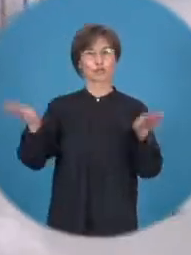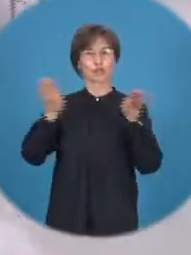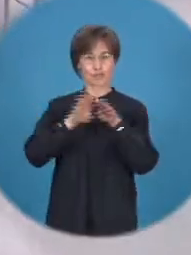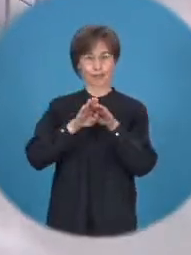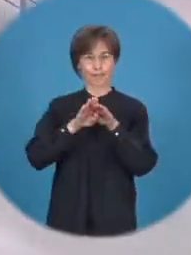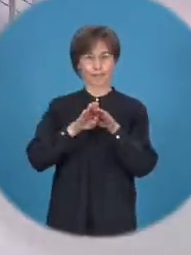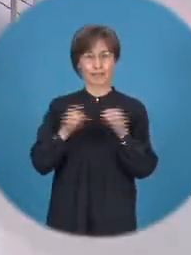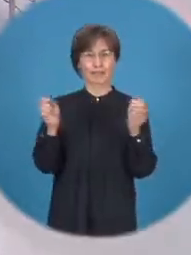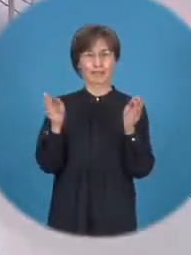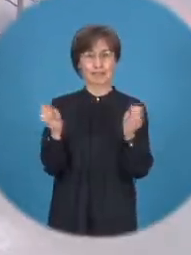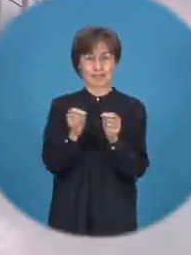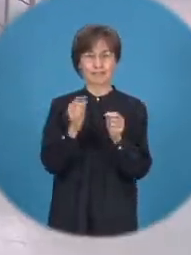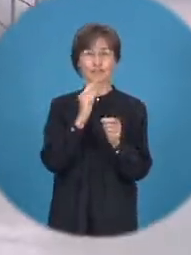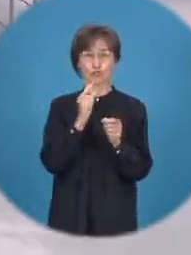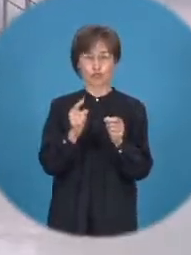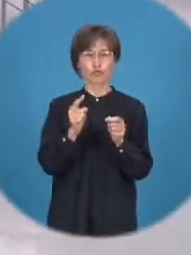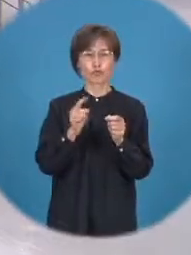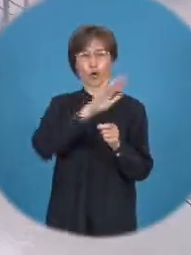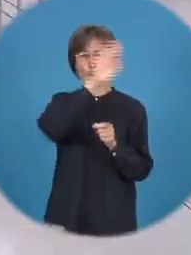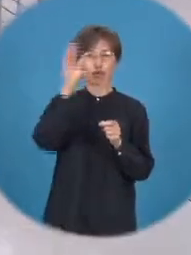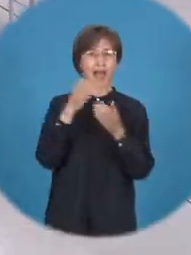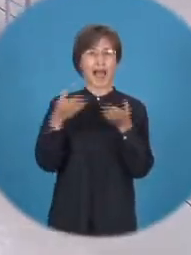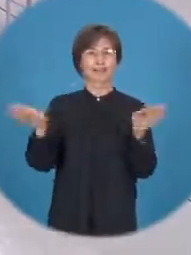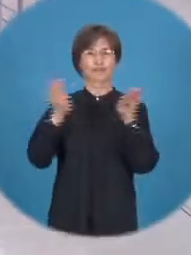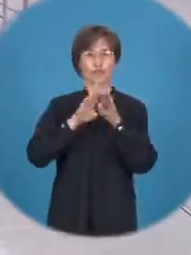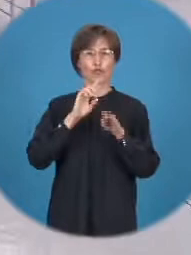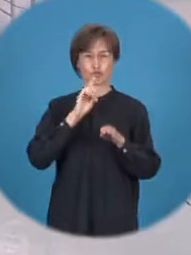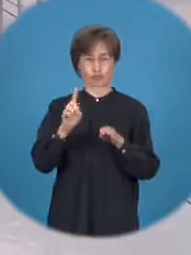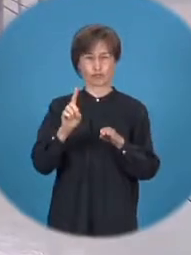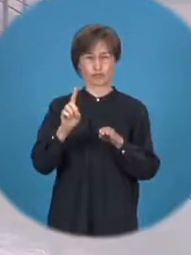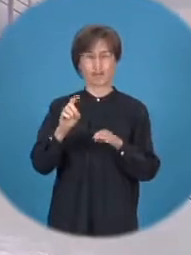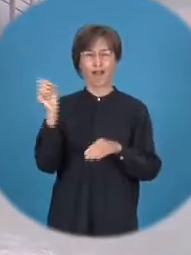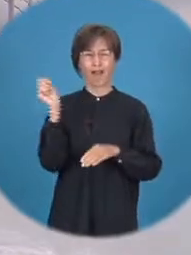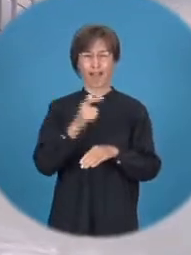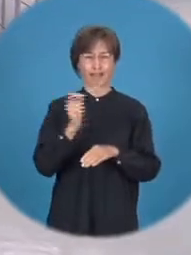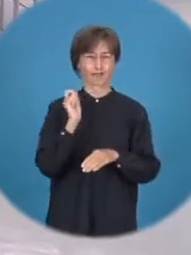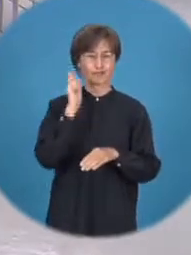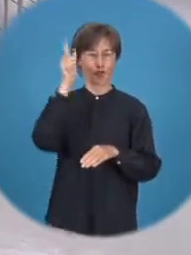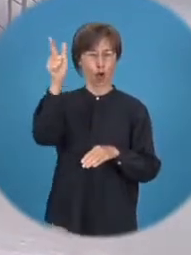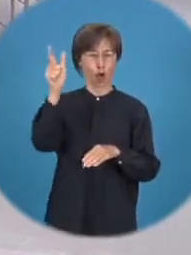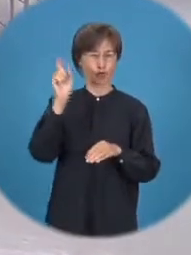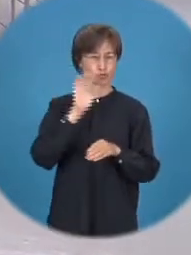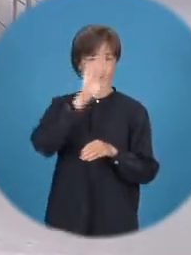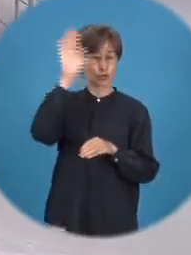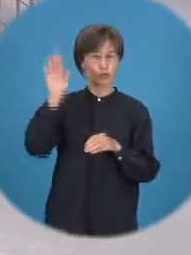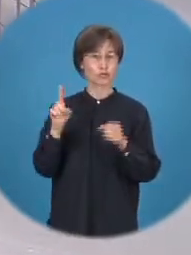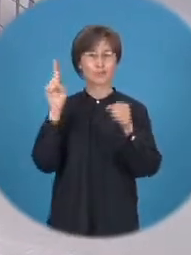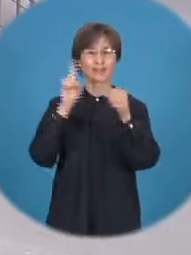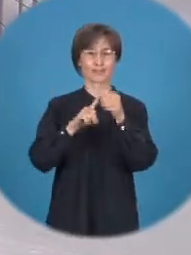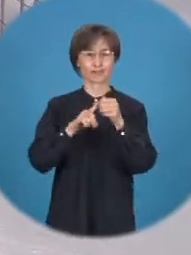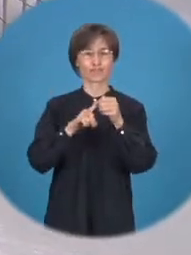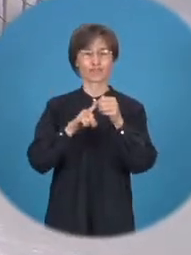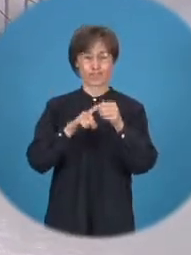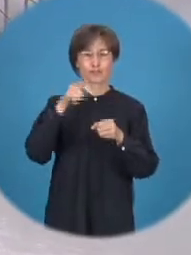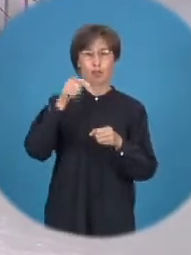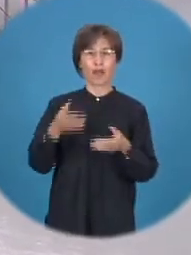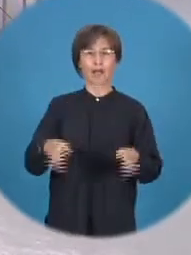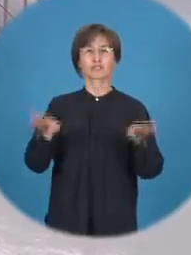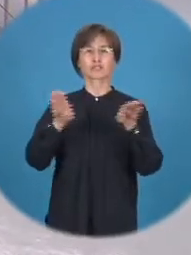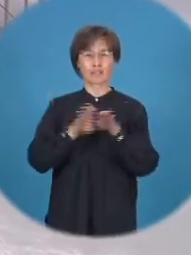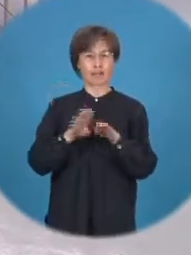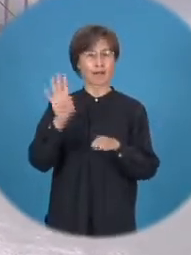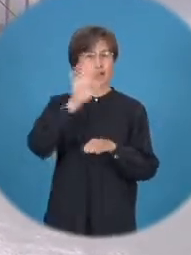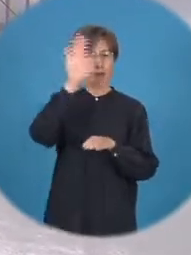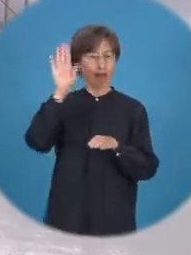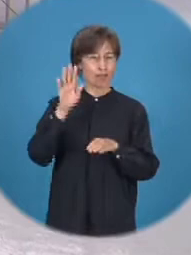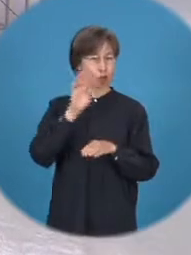です。より早く、より遠く、そして宇宙へ。空博は空と宇宙に関する人